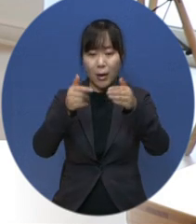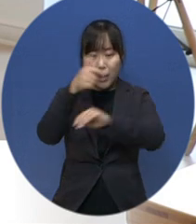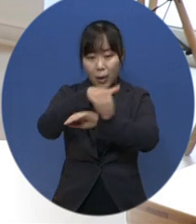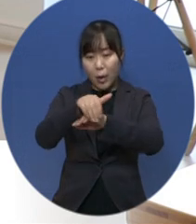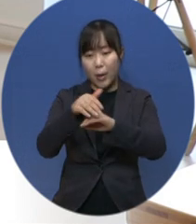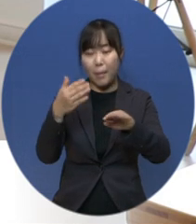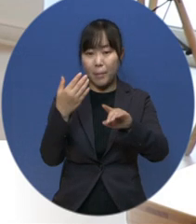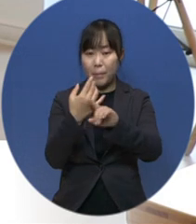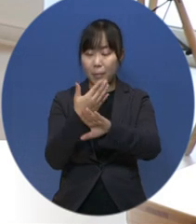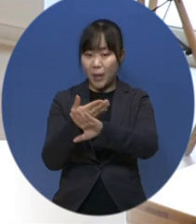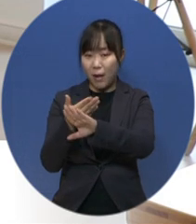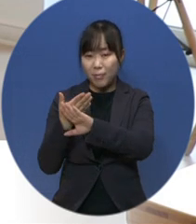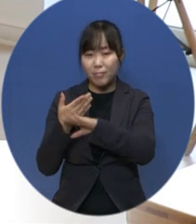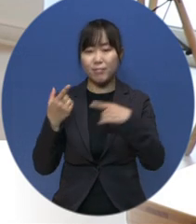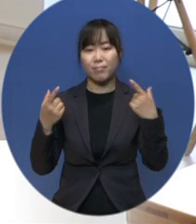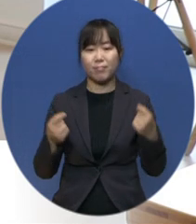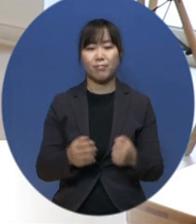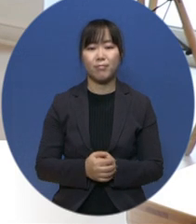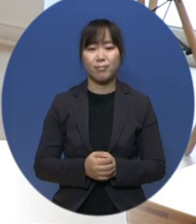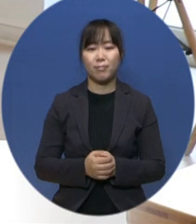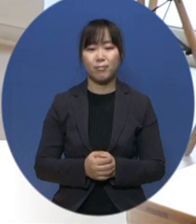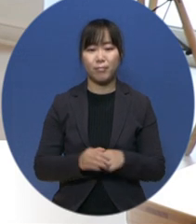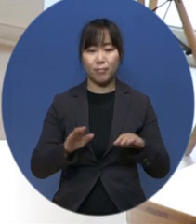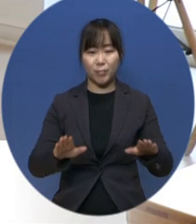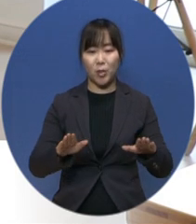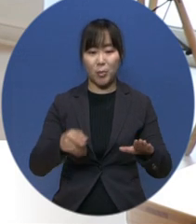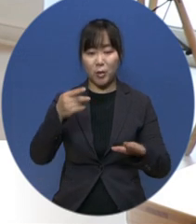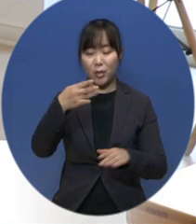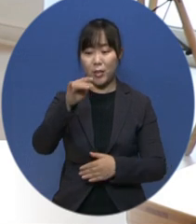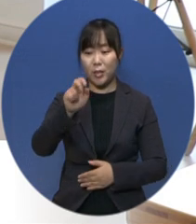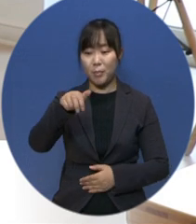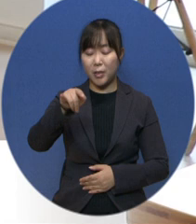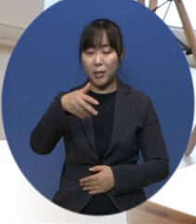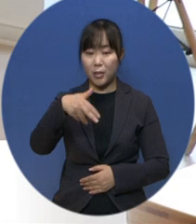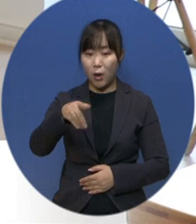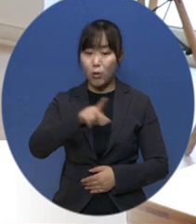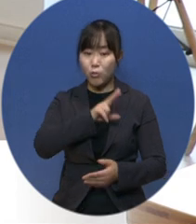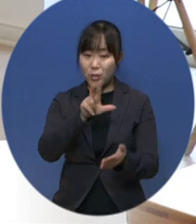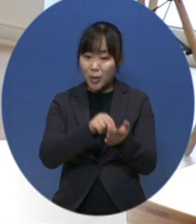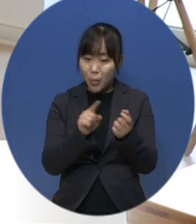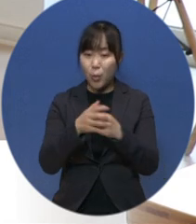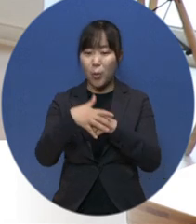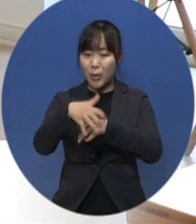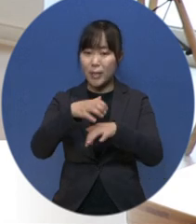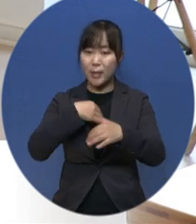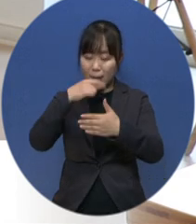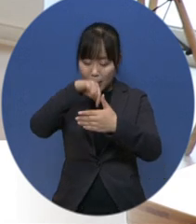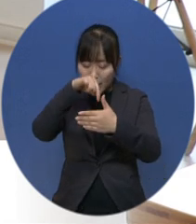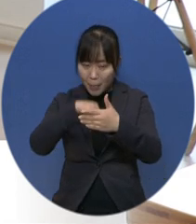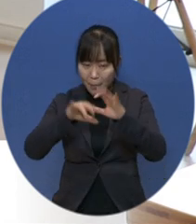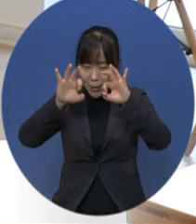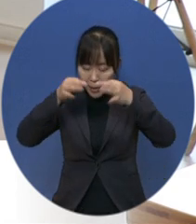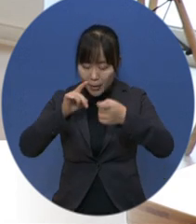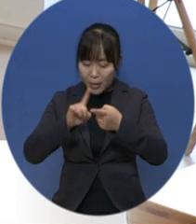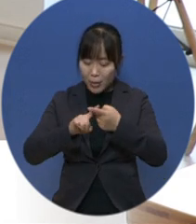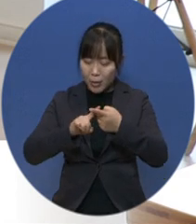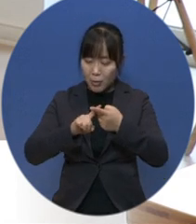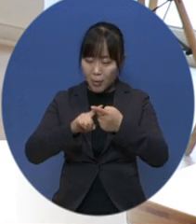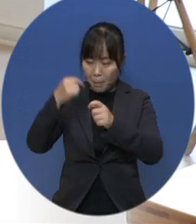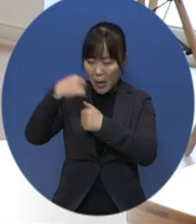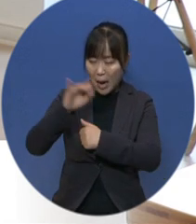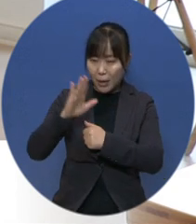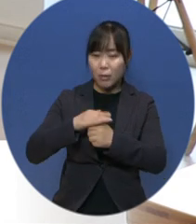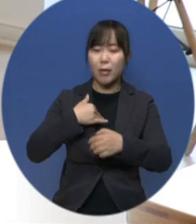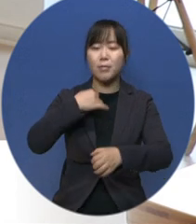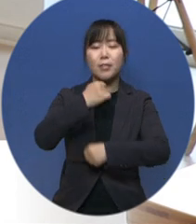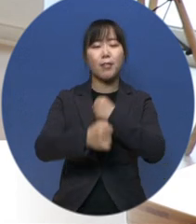달라지는 것 같아요. 그래서 이번 드림캐처는 약간 공격적인 저의 내면을 수동적인